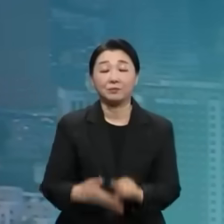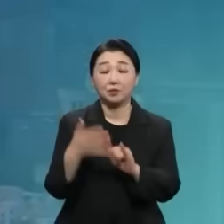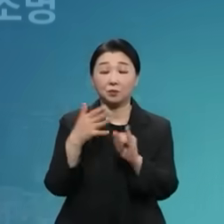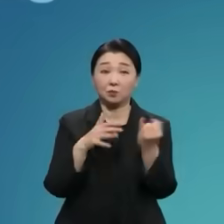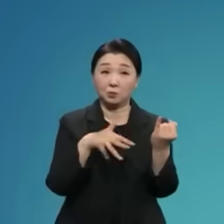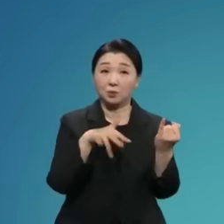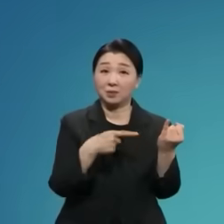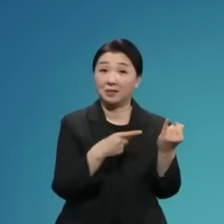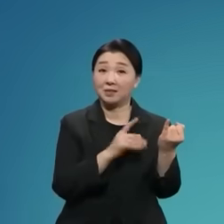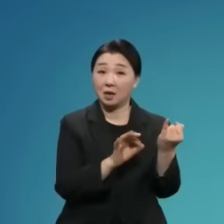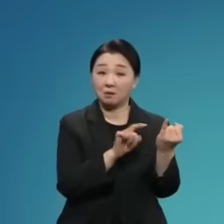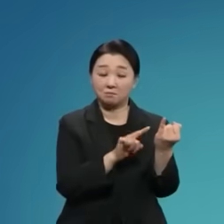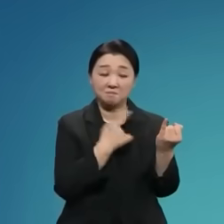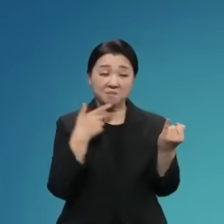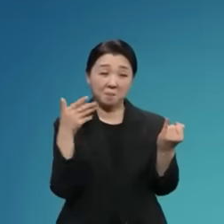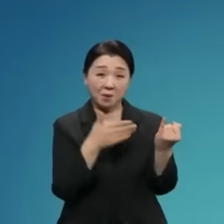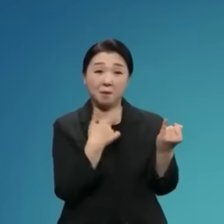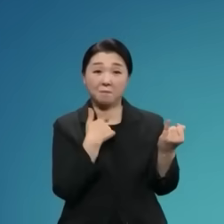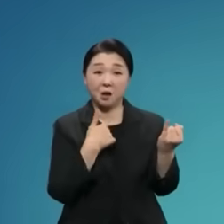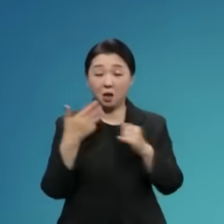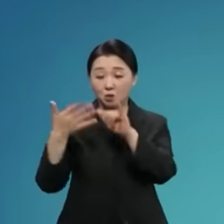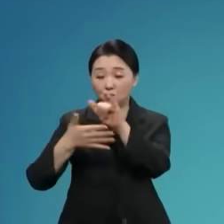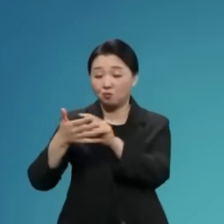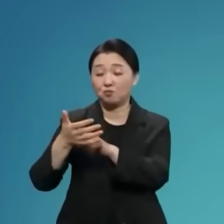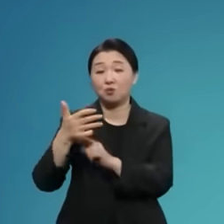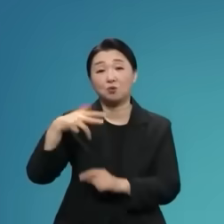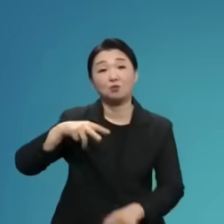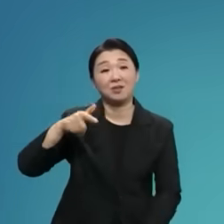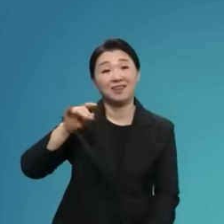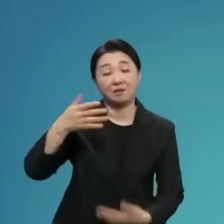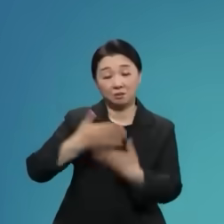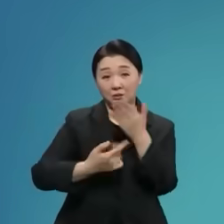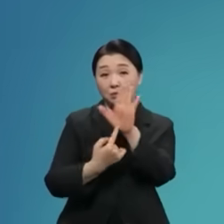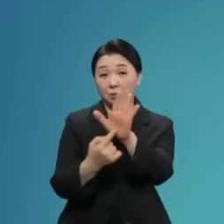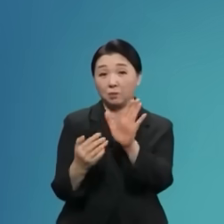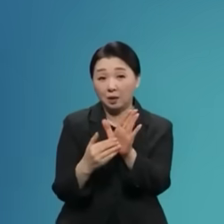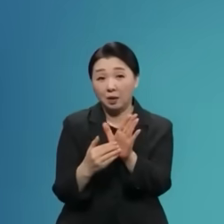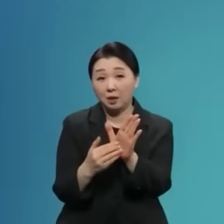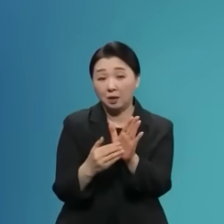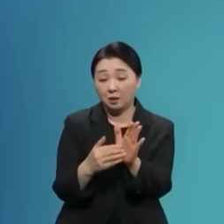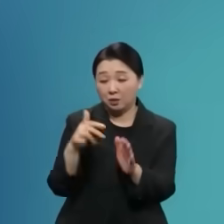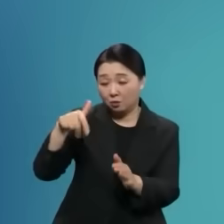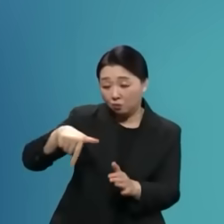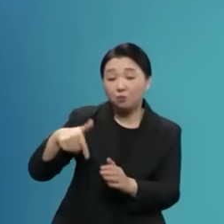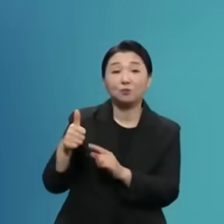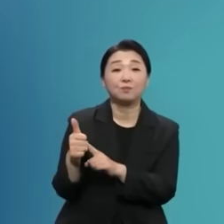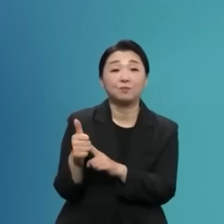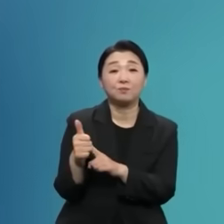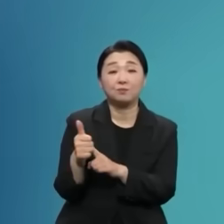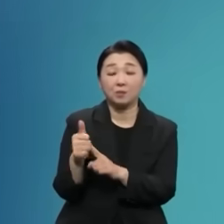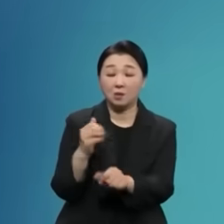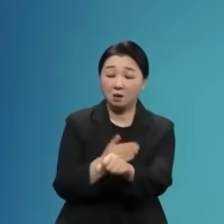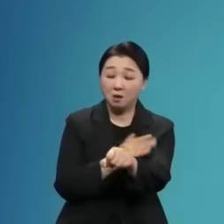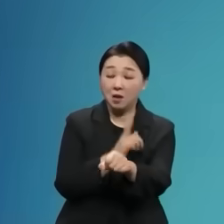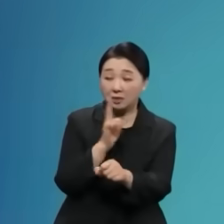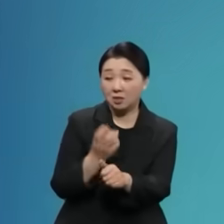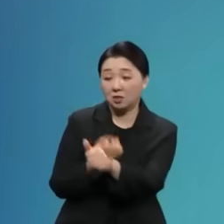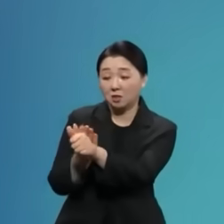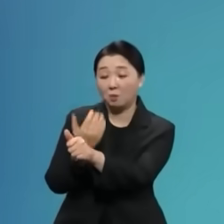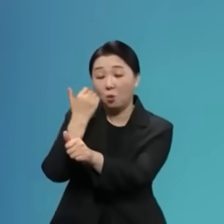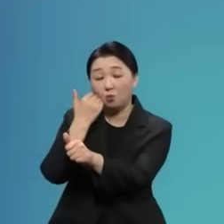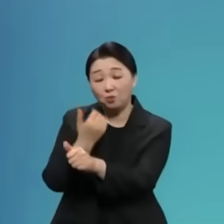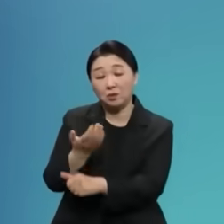유튜버 쯔양이 자신을 협박한 유튜버 구재혁의 영상을 공개했습니다. 이 구재혁에게 허위 사실을 제보한 건